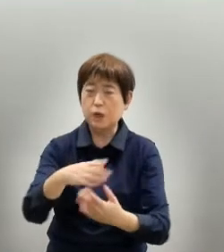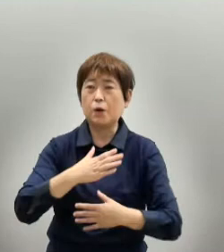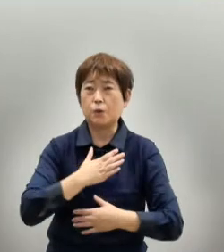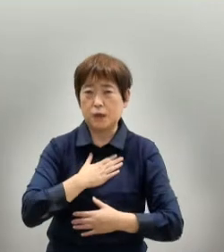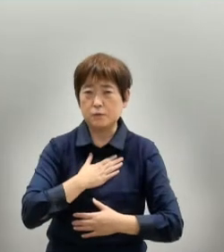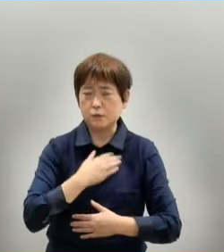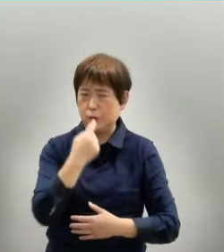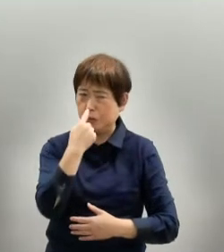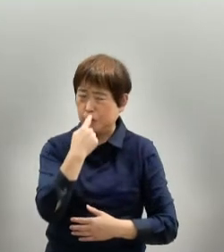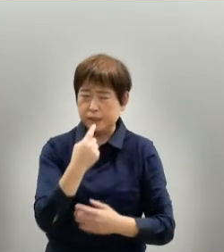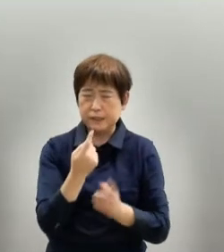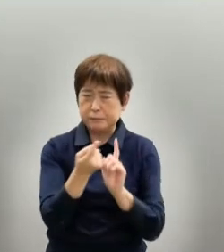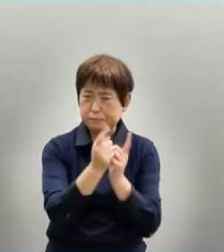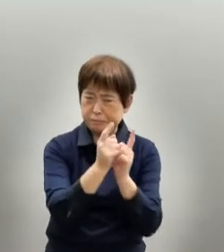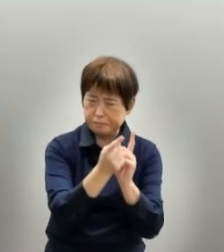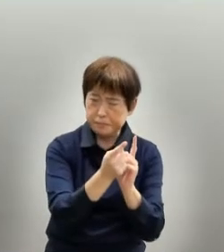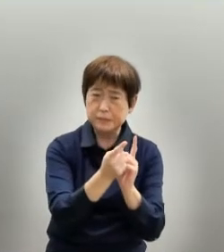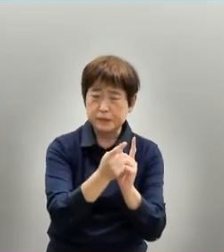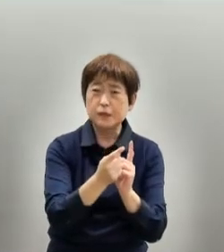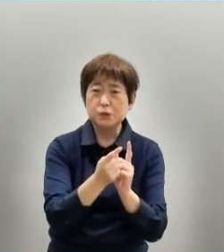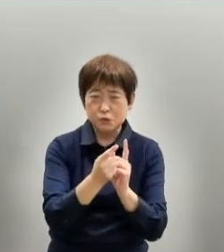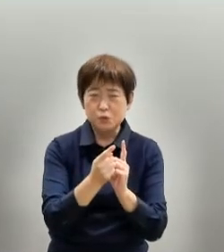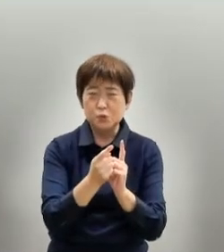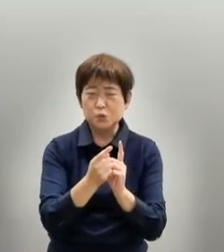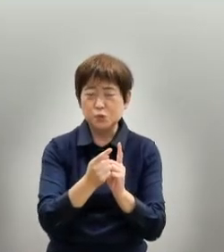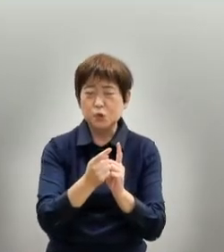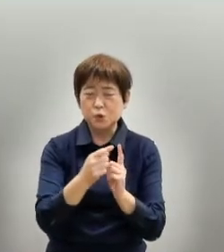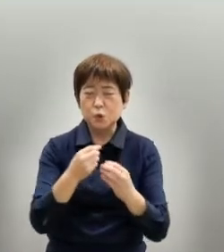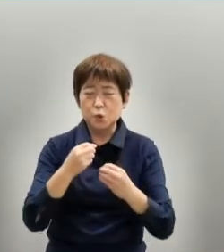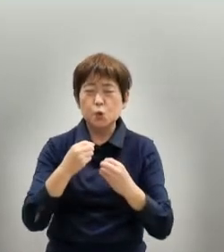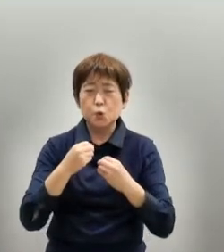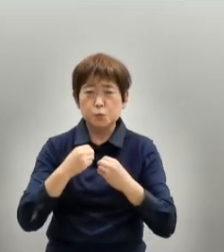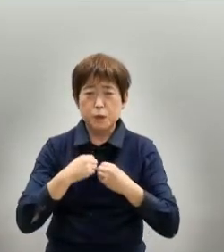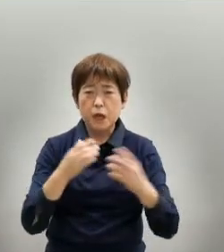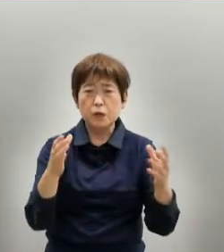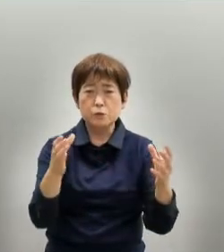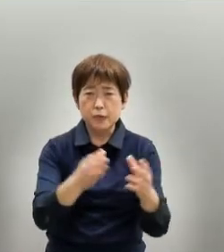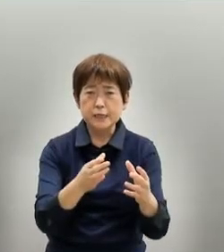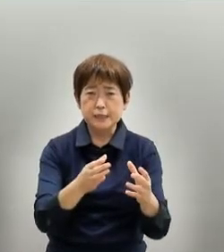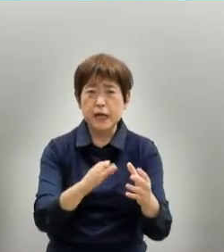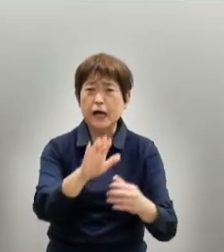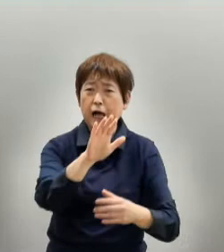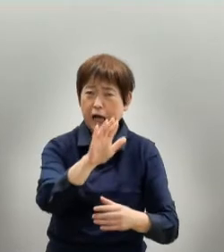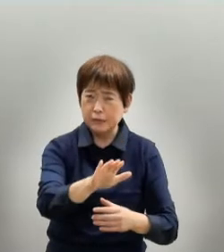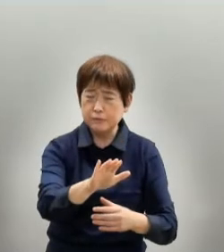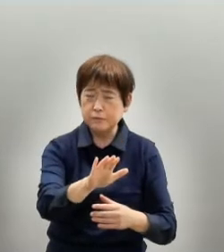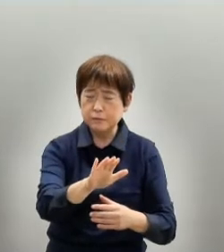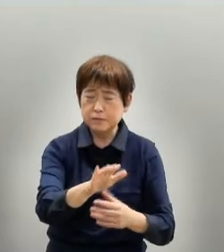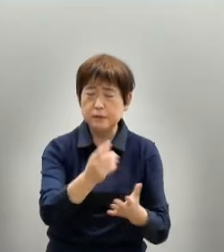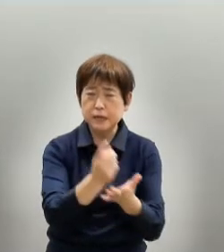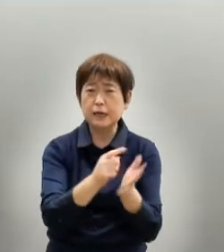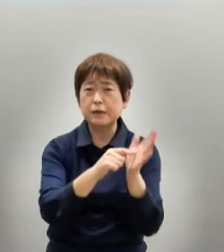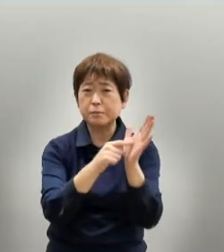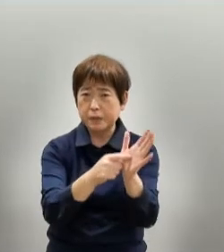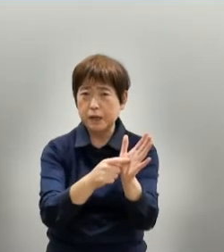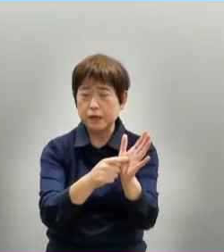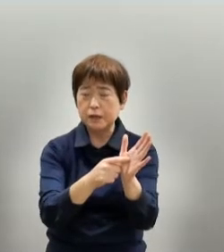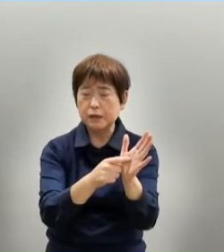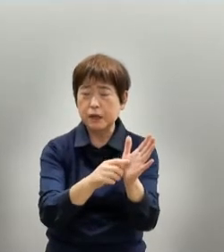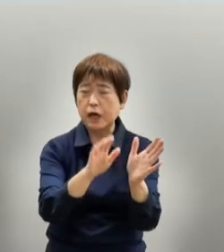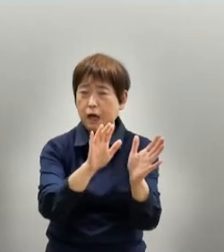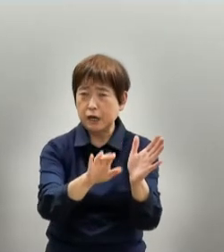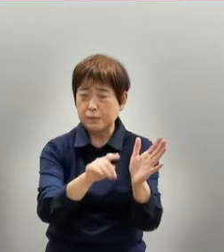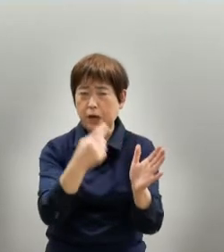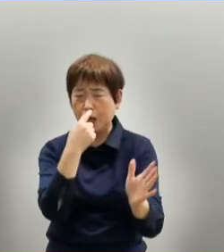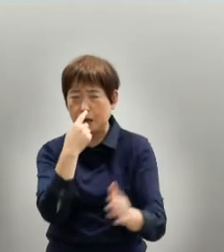感染者に接触した可能性があるものをしっかり把握できているんでですね、まあ、その旨をちゃんと公表してですね、まあ、こういうクラスターが起きましたけ